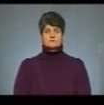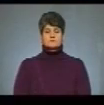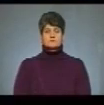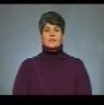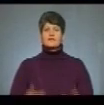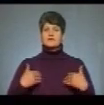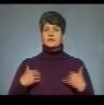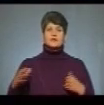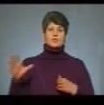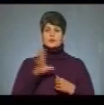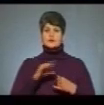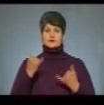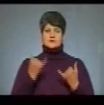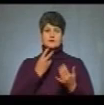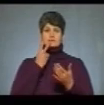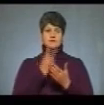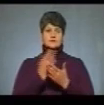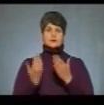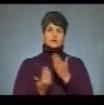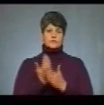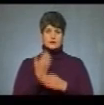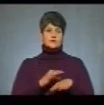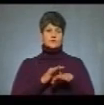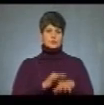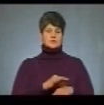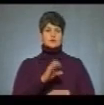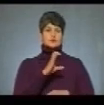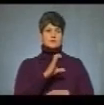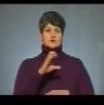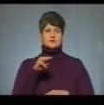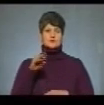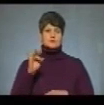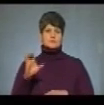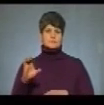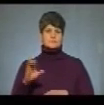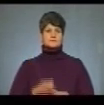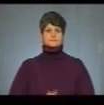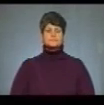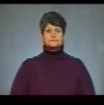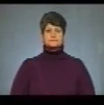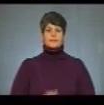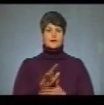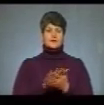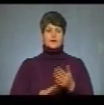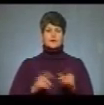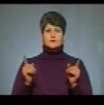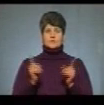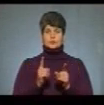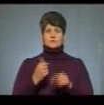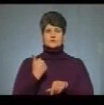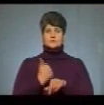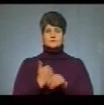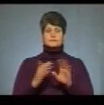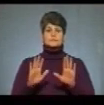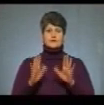Вітаю усіх, хто зараз з нами. Ви дивитесь новини. Я ведуча Соломія Струс. Далі коротко про головні події дня.